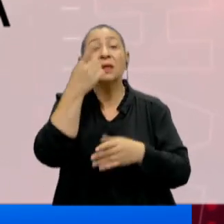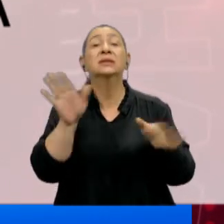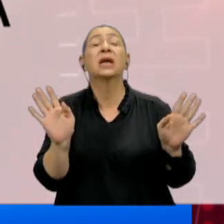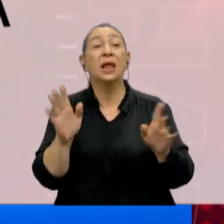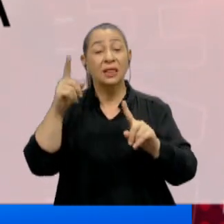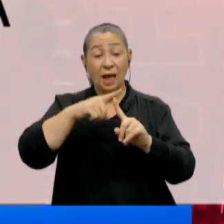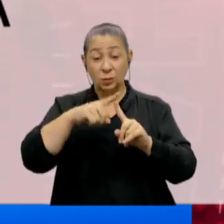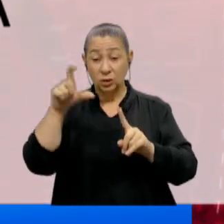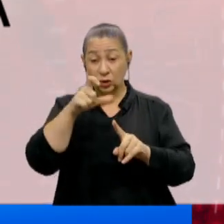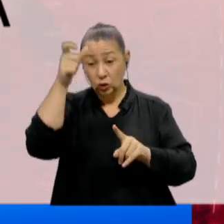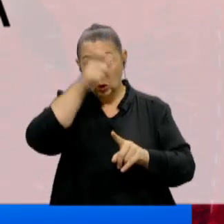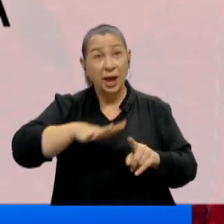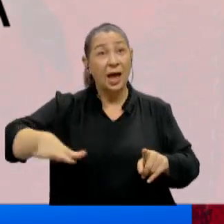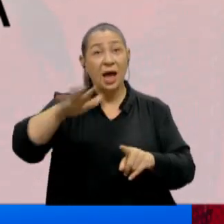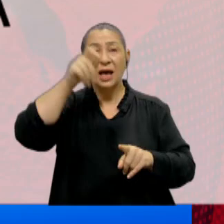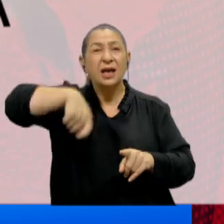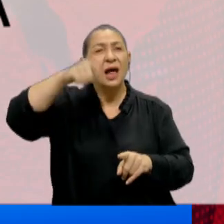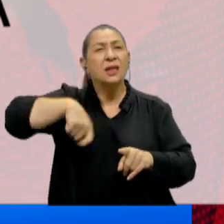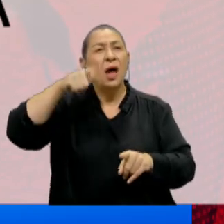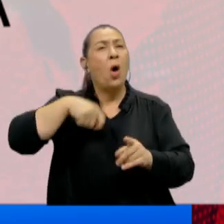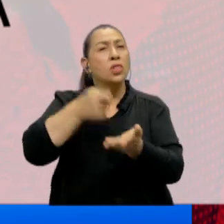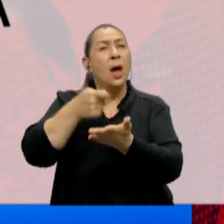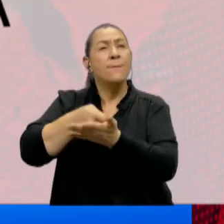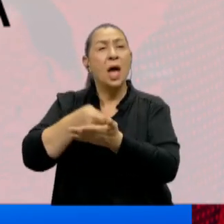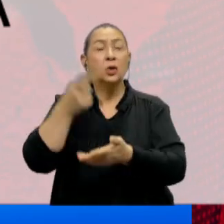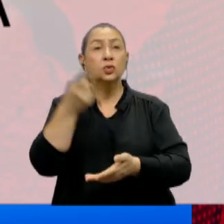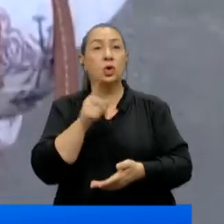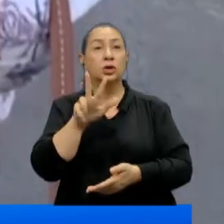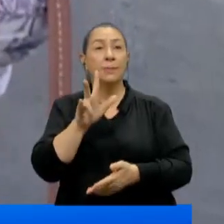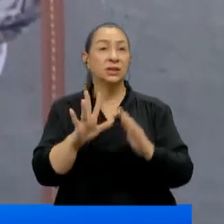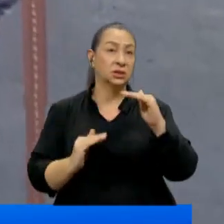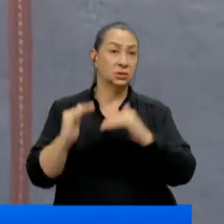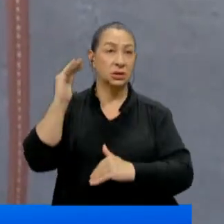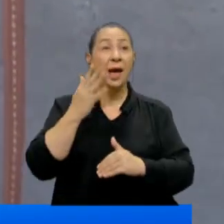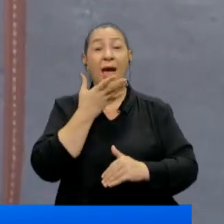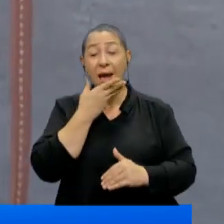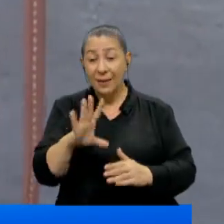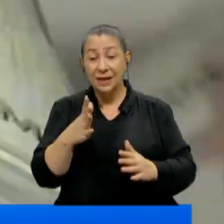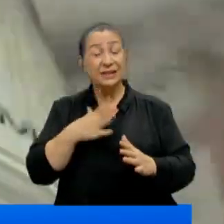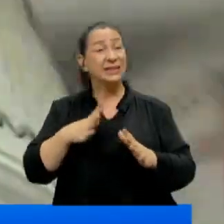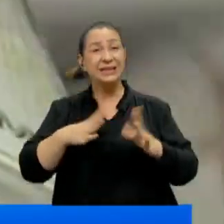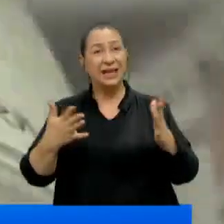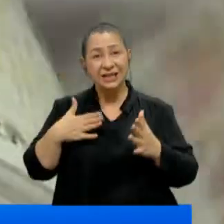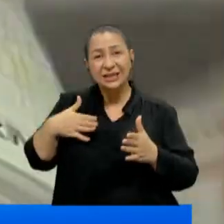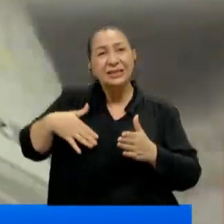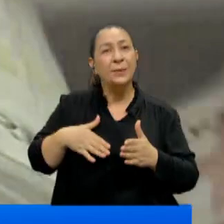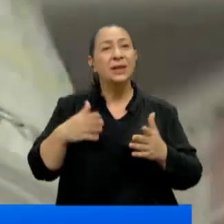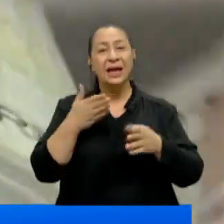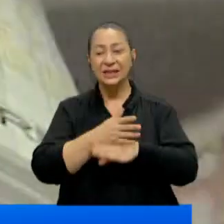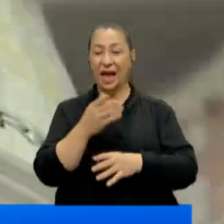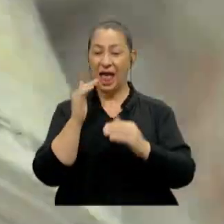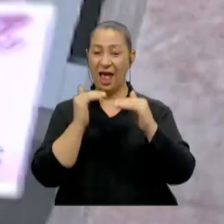değiller. Temmuz ayında Türkiye genelinde kredi kartıyla ödemeler %35 arttı. Emeklinin talebi ise cebinde hissettiği